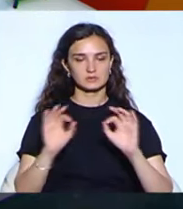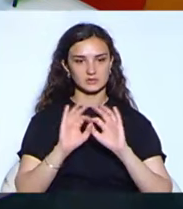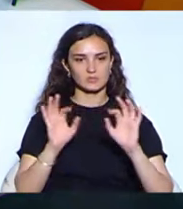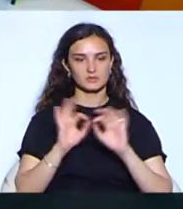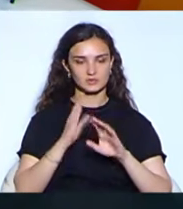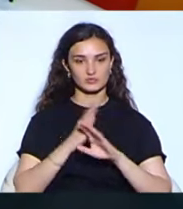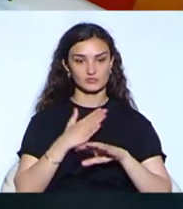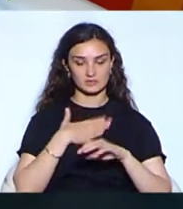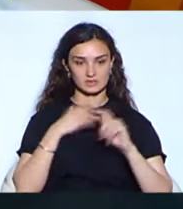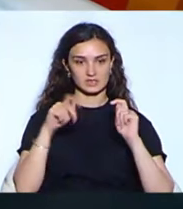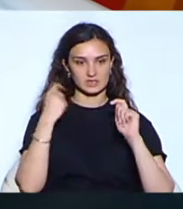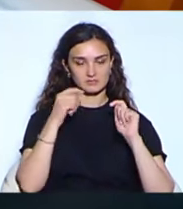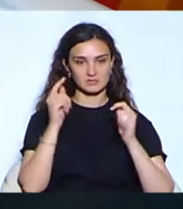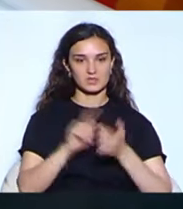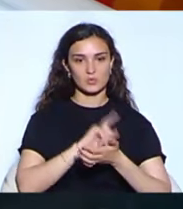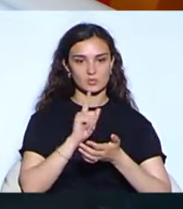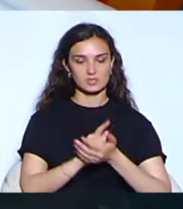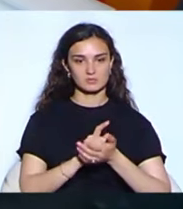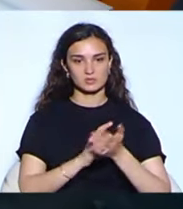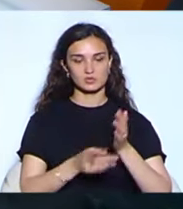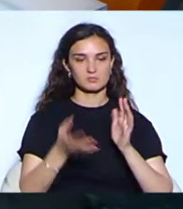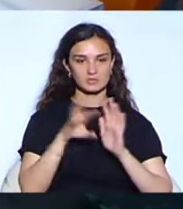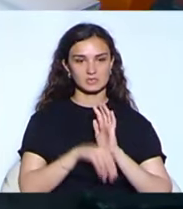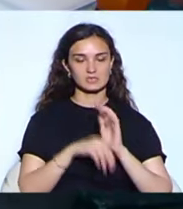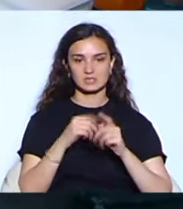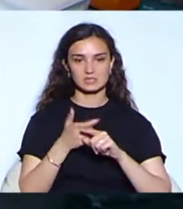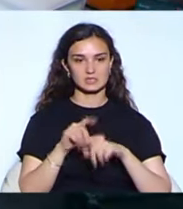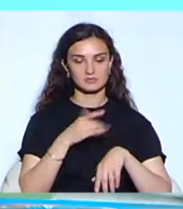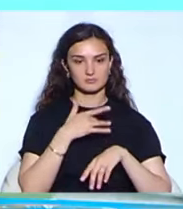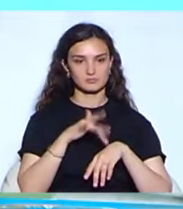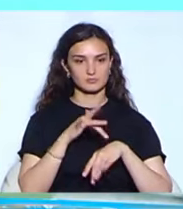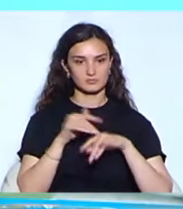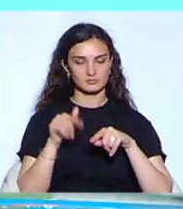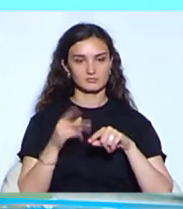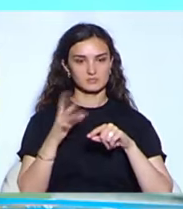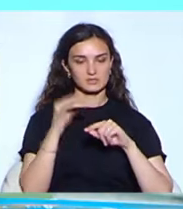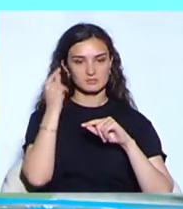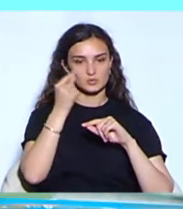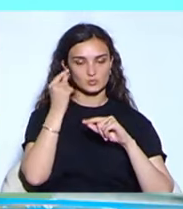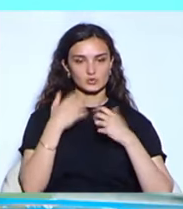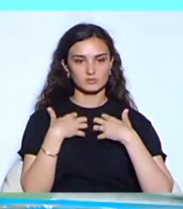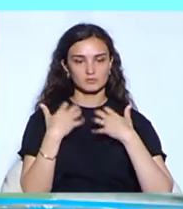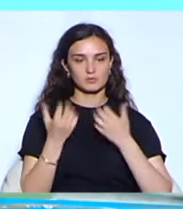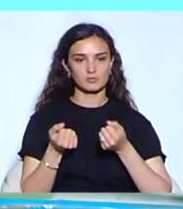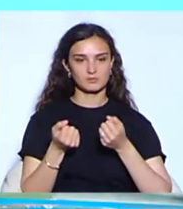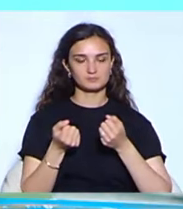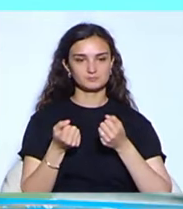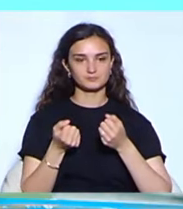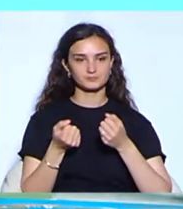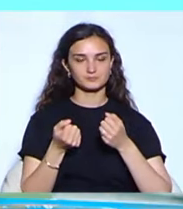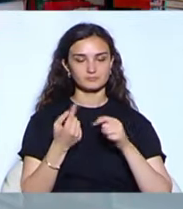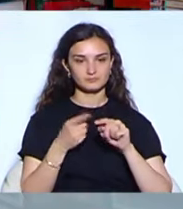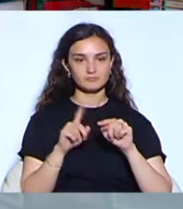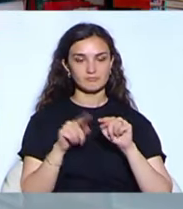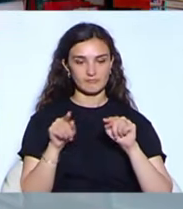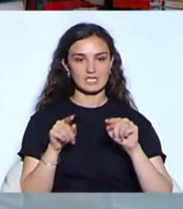ჩვენი გადაცემის აუცილებელი შემადგენელი ნაწილი და ძალიან საყვარელი ნაწილი. თუმცა ფსიქიკურ ჯანმრთელობაზე, აი ასეთი